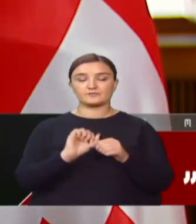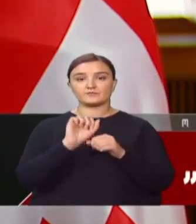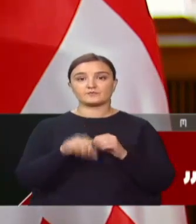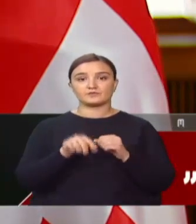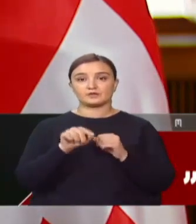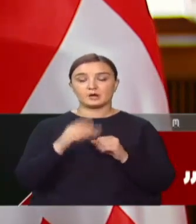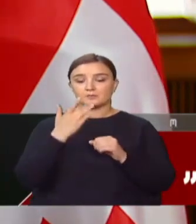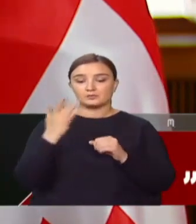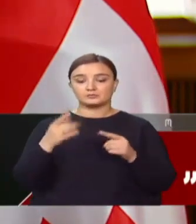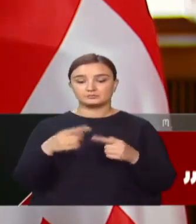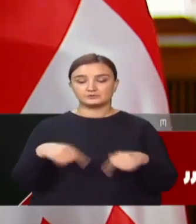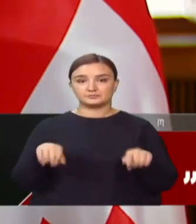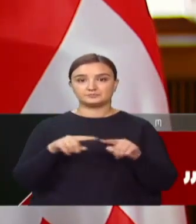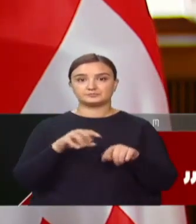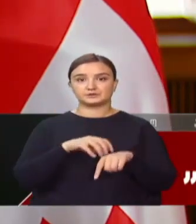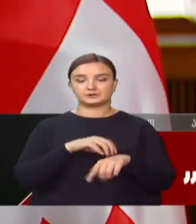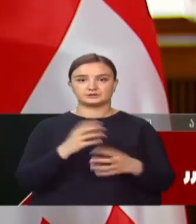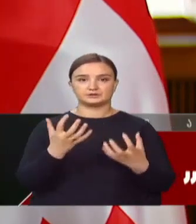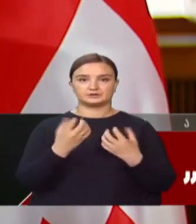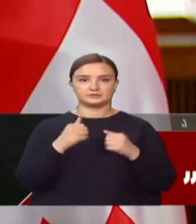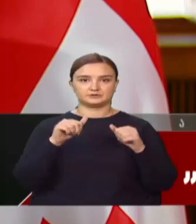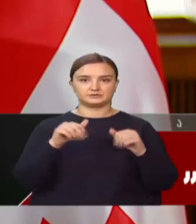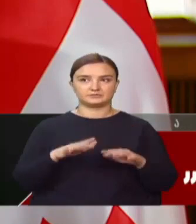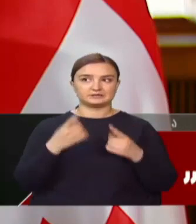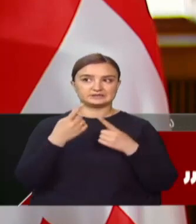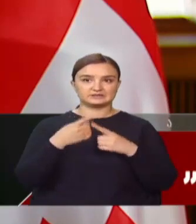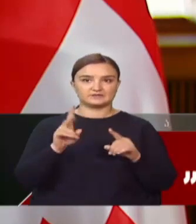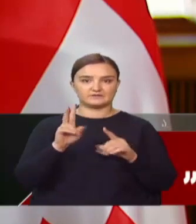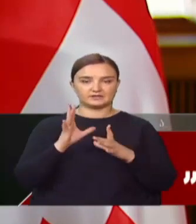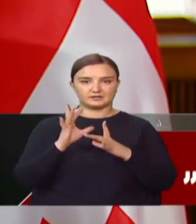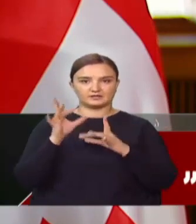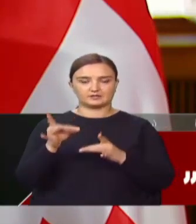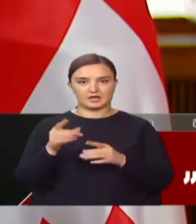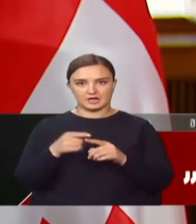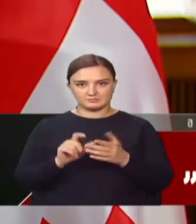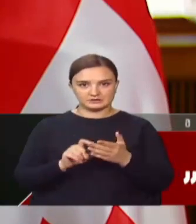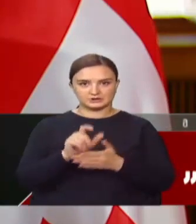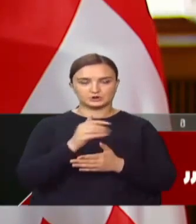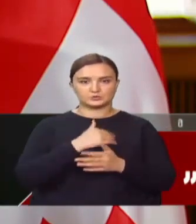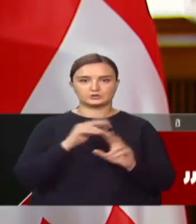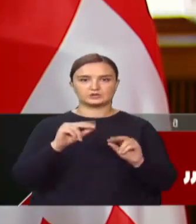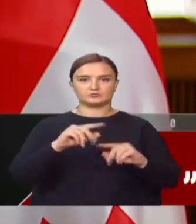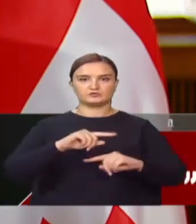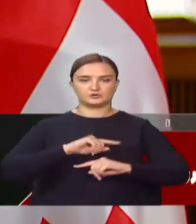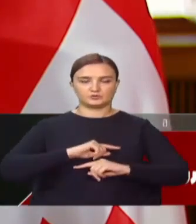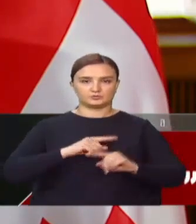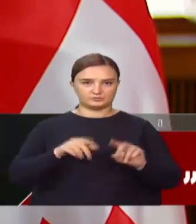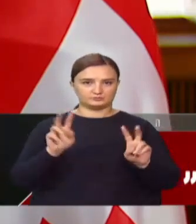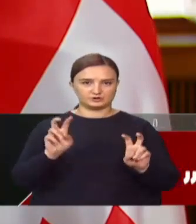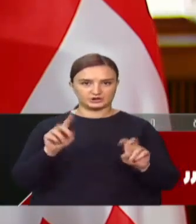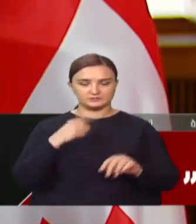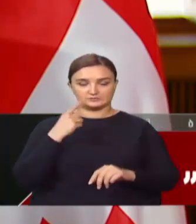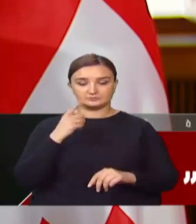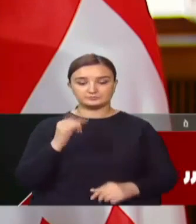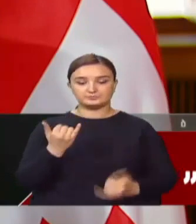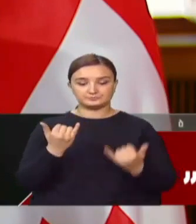პარტია იღებს გადაწყვეტილებას რომ მიეკედლოს ვინმე სხვას უფრო დიდს და შესაბამისად ამგზით გავიდეს სამშვიდობოს ასე ვთქვათ ხო ბჭყალებში.